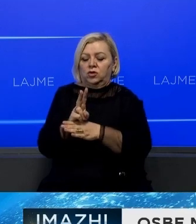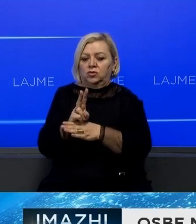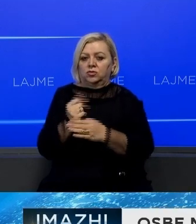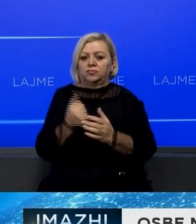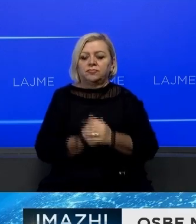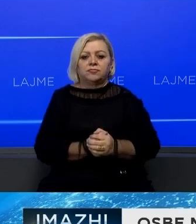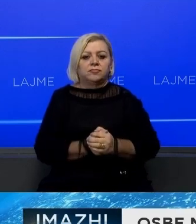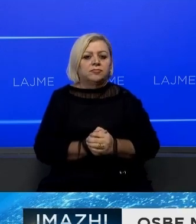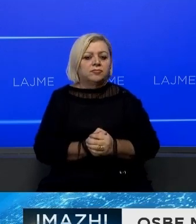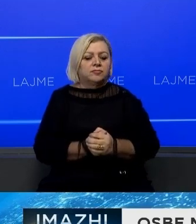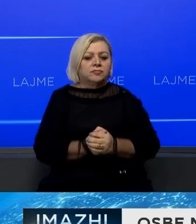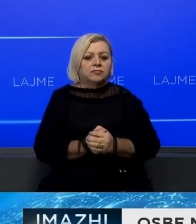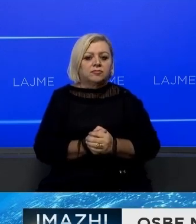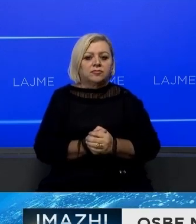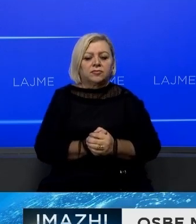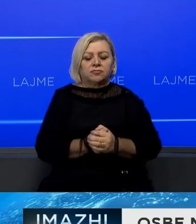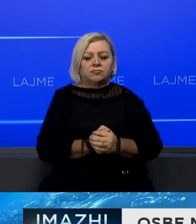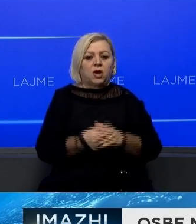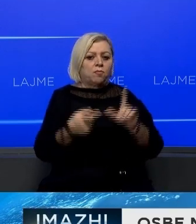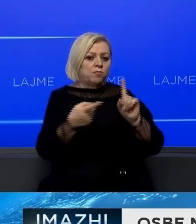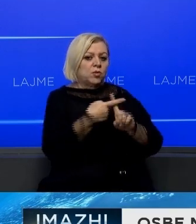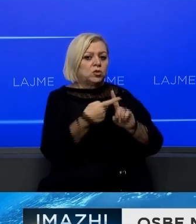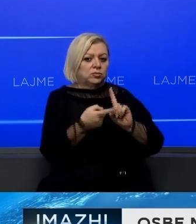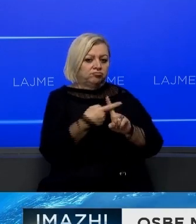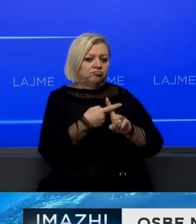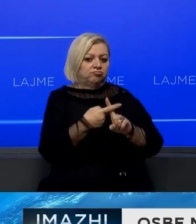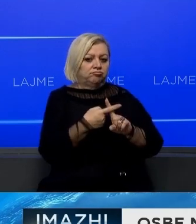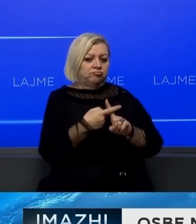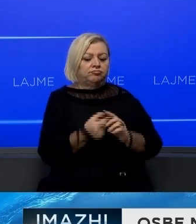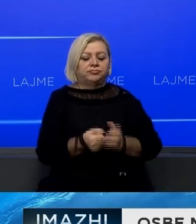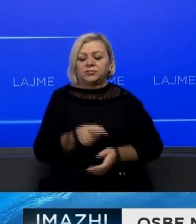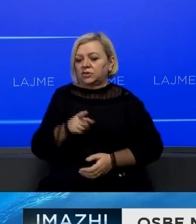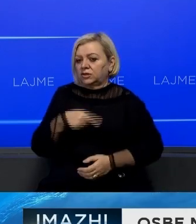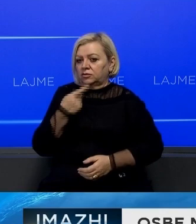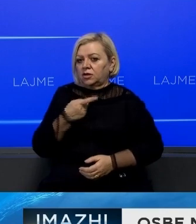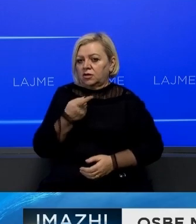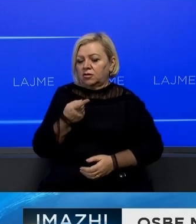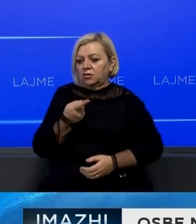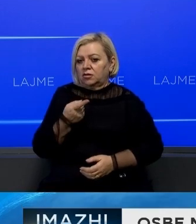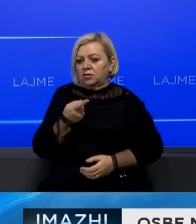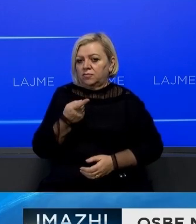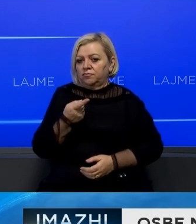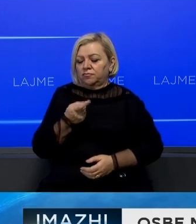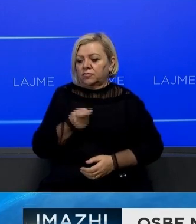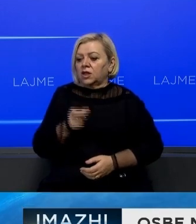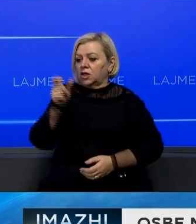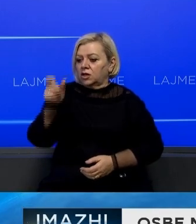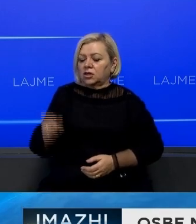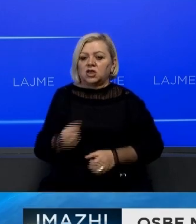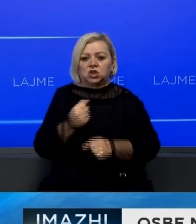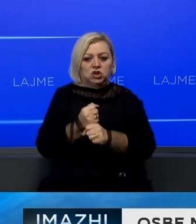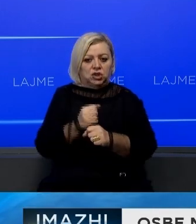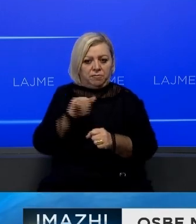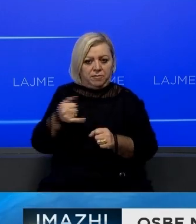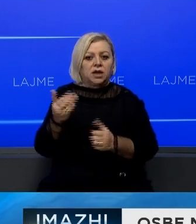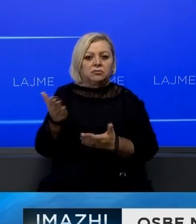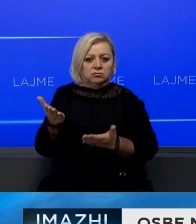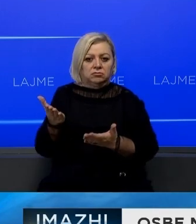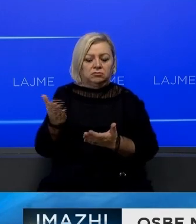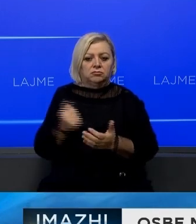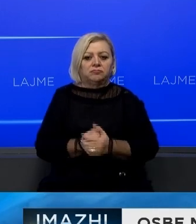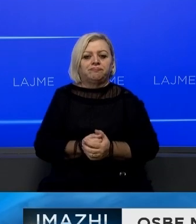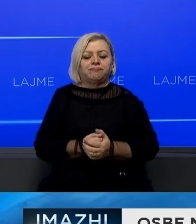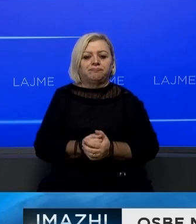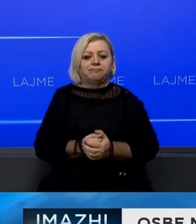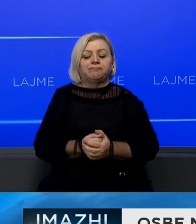ai momentum pozitiv. Dhe siç e thash, zoti Gjemal po aludonte